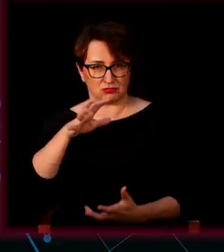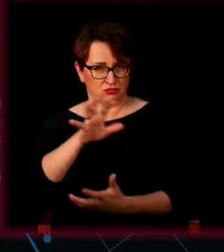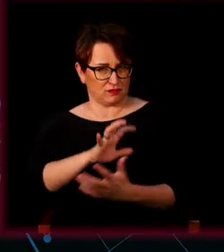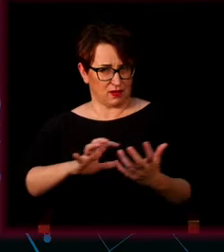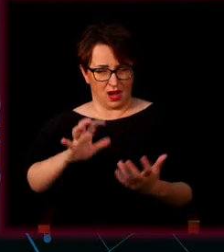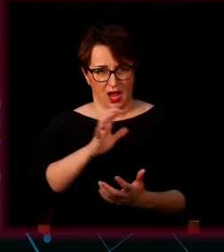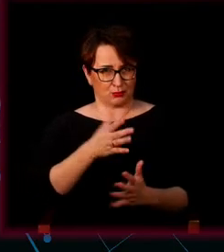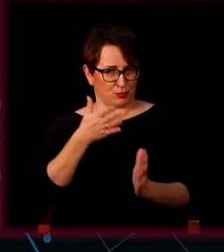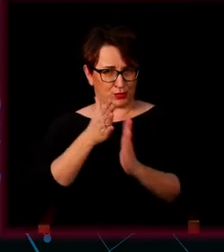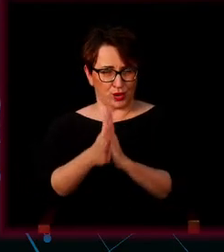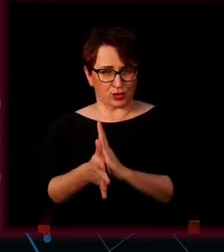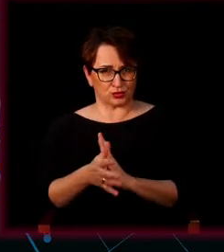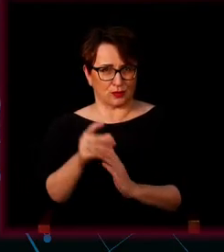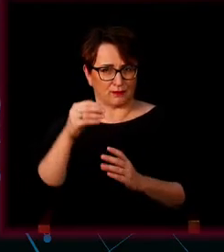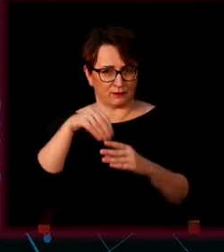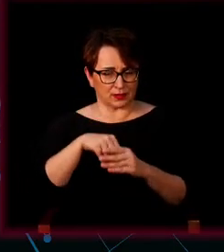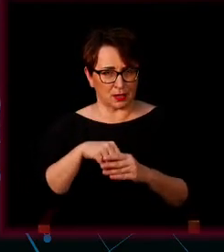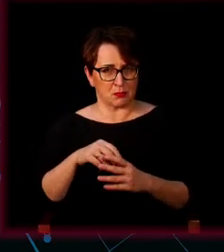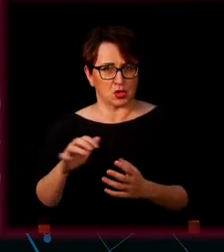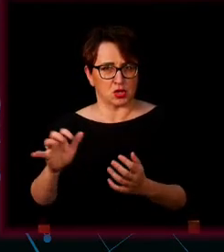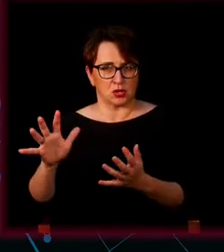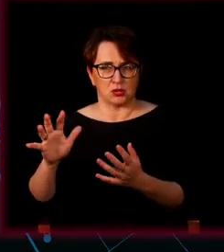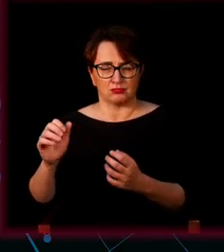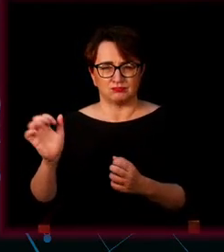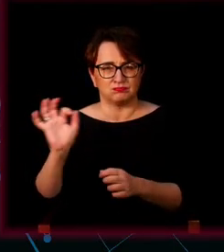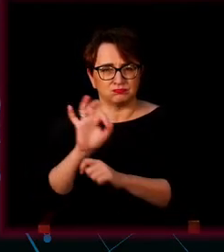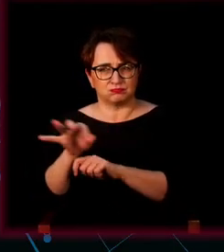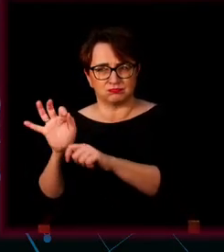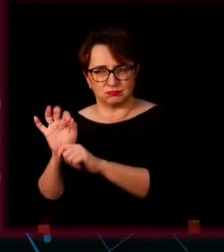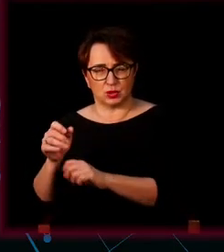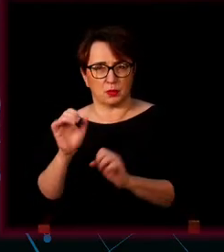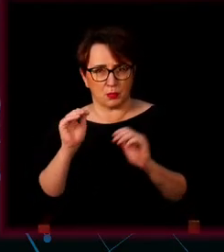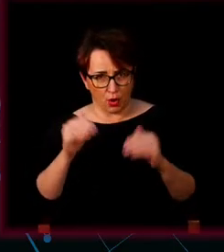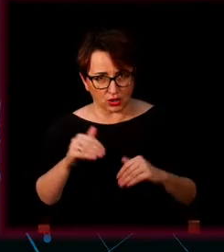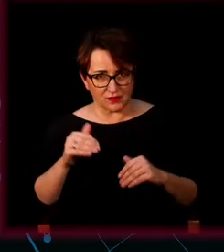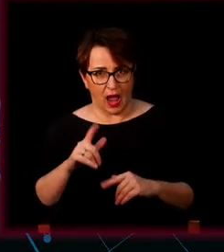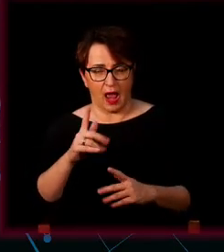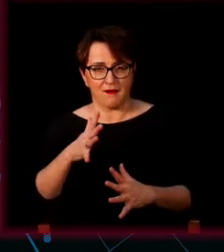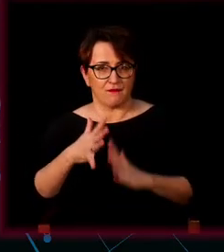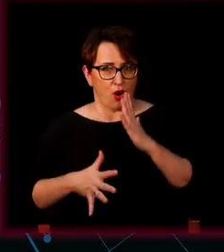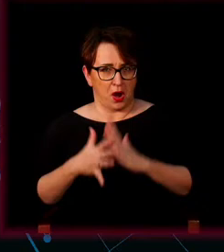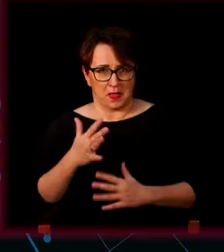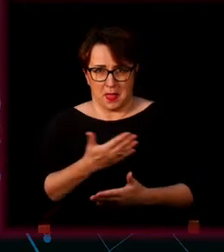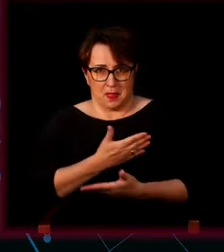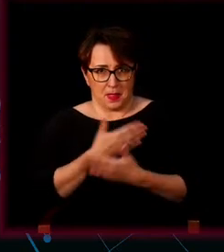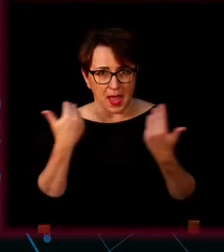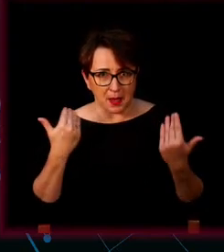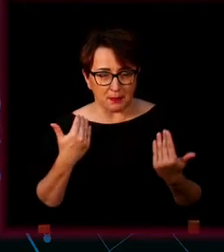świata, w którym jest możliwa przemoc, ale wojna jest czymś niewyobrażalnym, też wydaje się